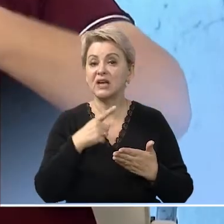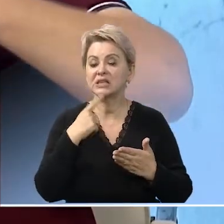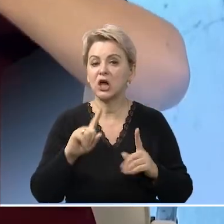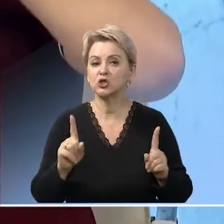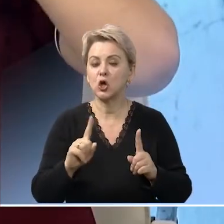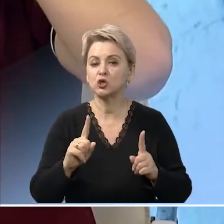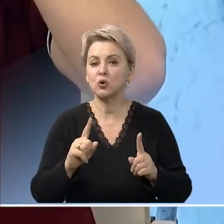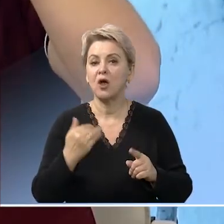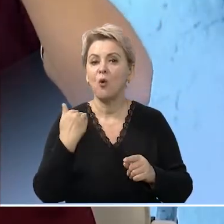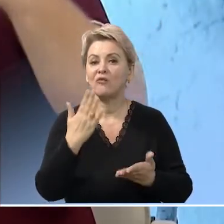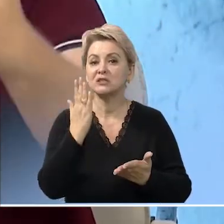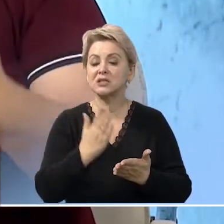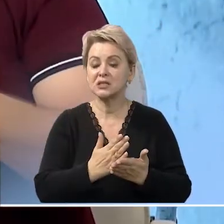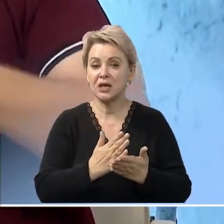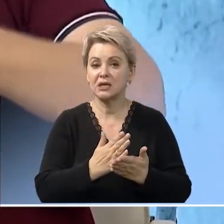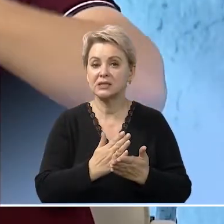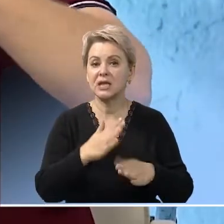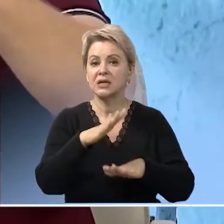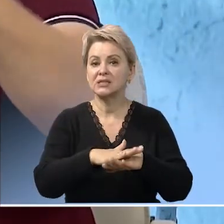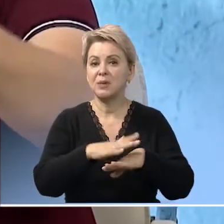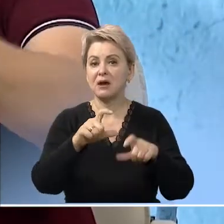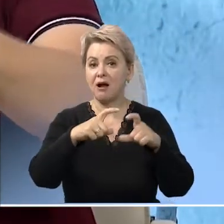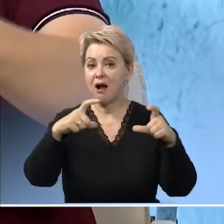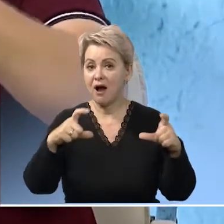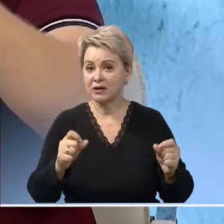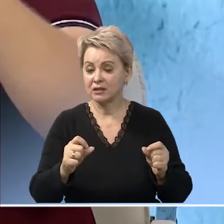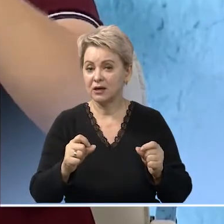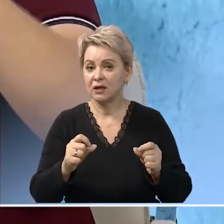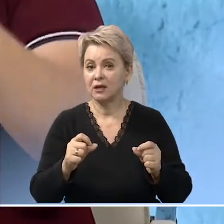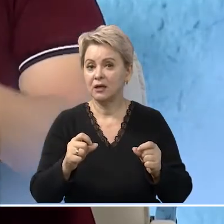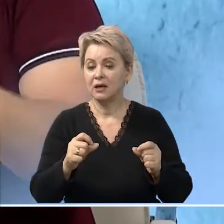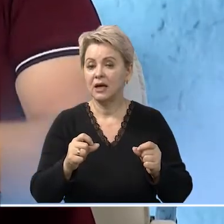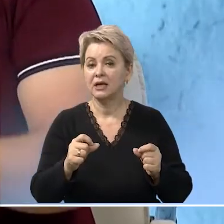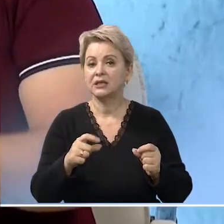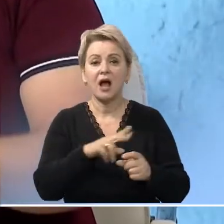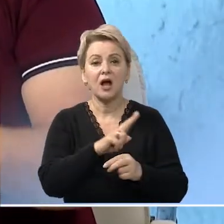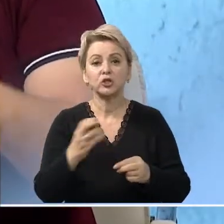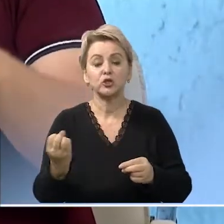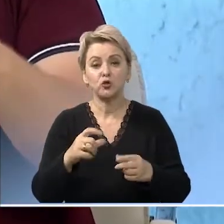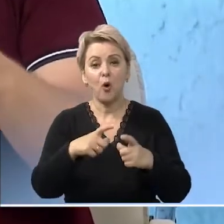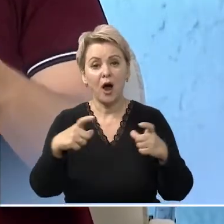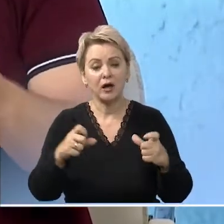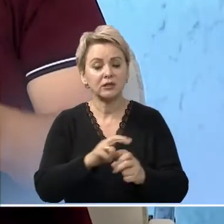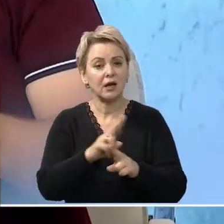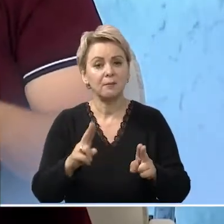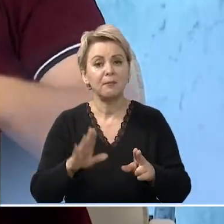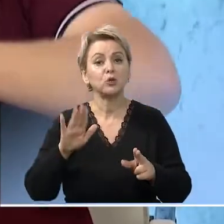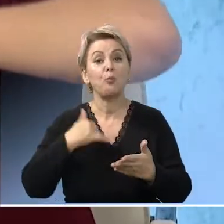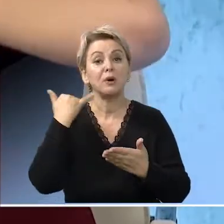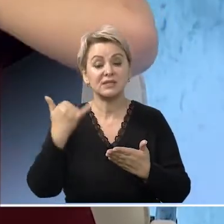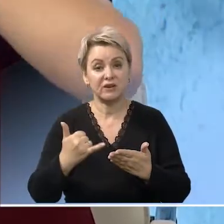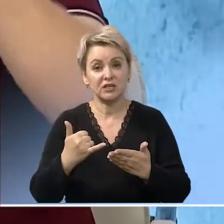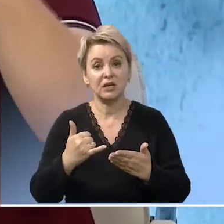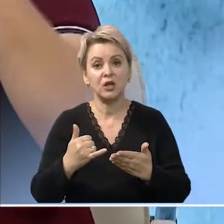позвонили, сказали, что вот у вас есть там Сберкарта, то есть какая-то, ну, то есть там сберегательная какая-то карта, потом еще какая-то карта,